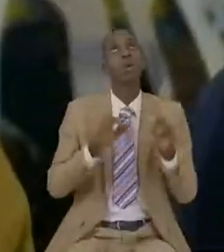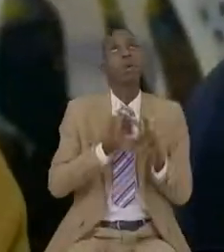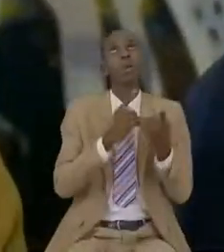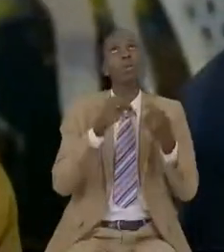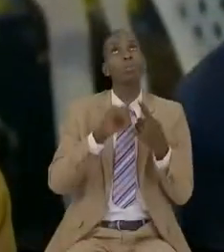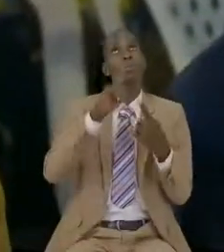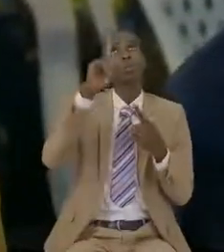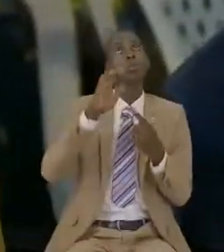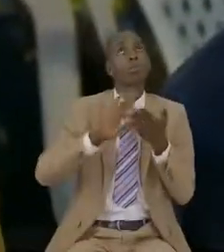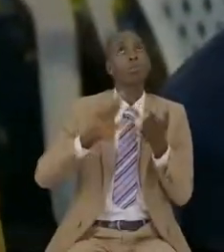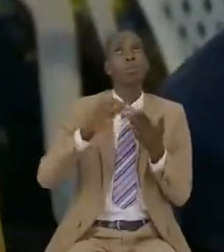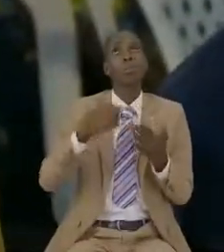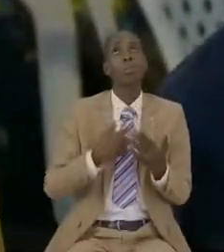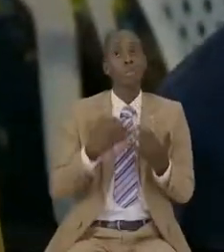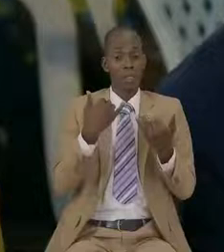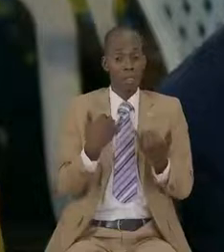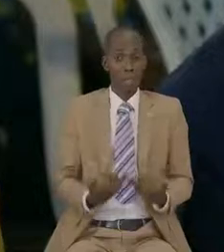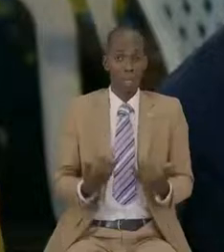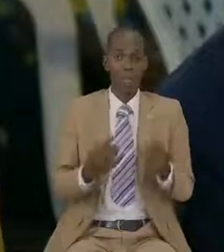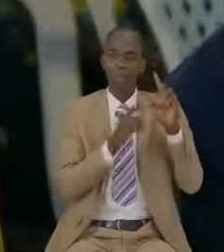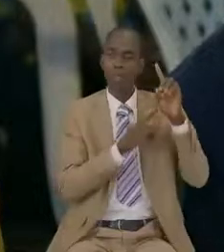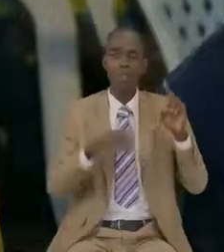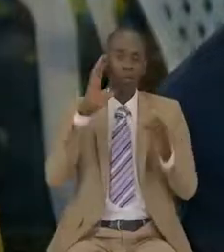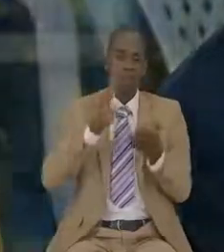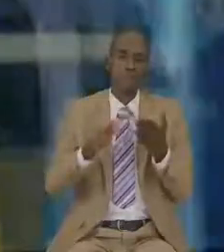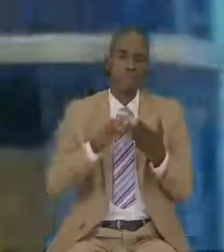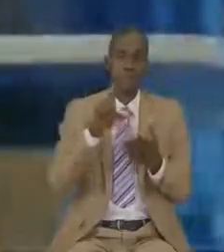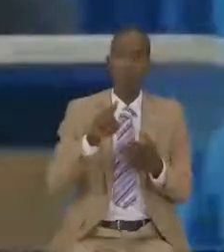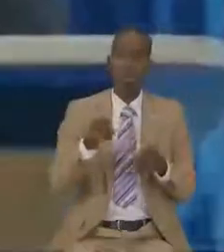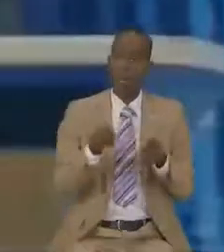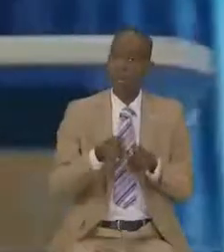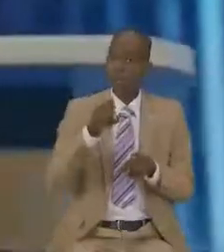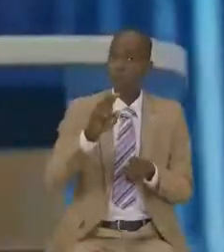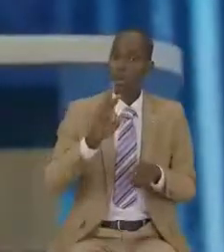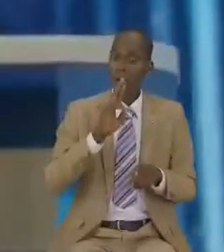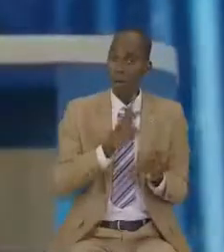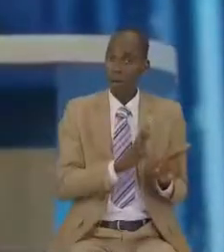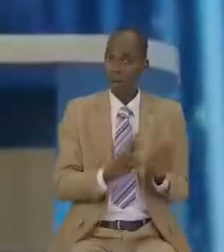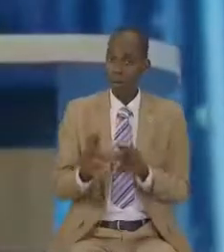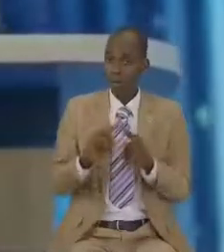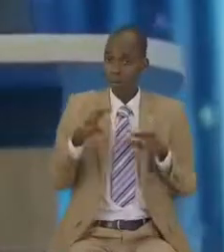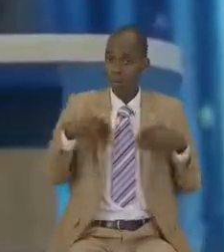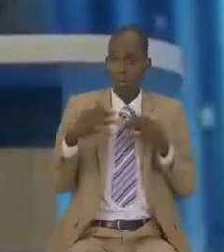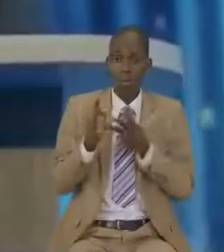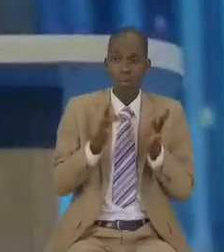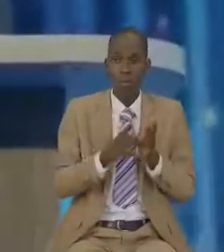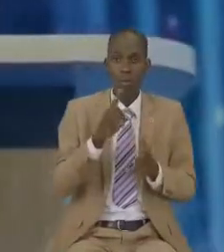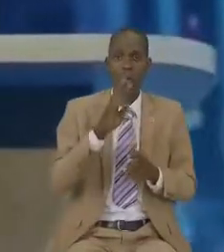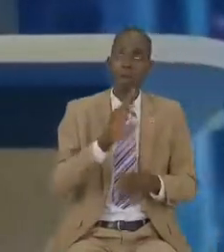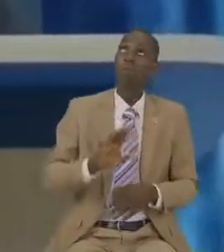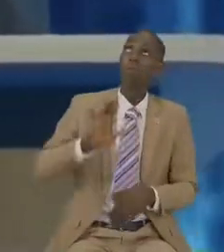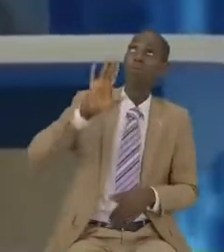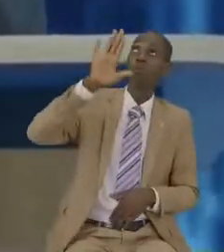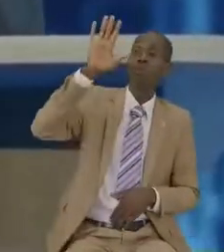ce moment, le Seigneur va te pardonner. Comme tu lèves ta main, mets-toi debout. Si tu lèves ta main, lève-toi pour